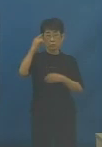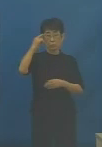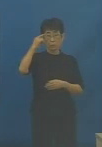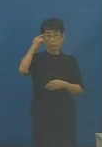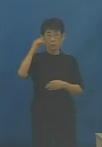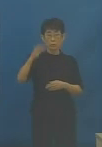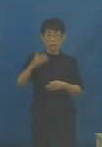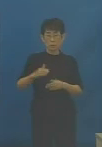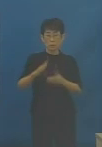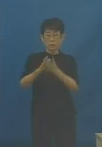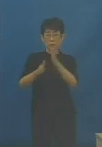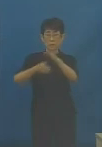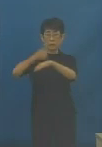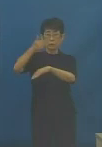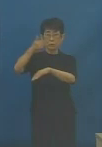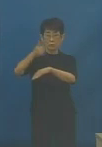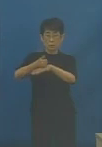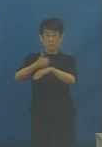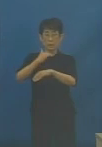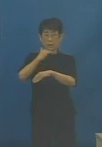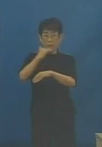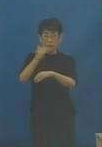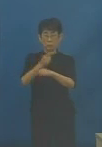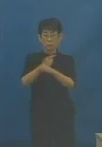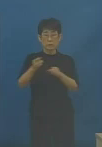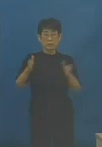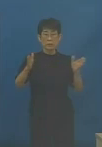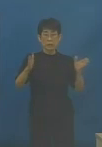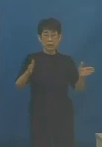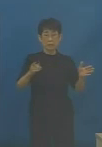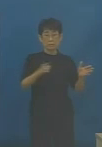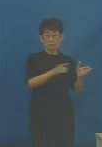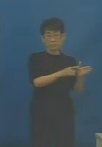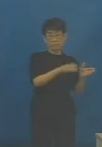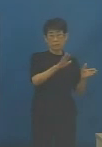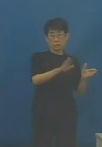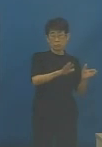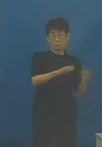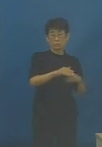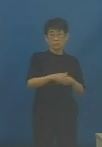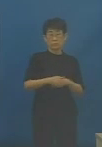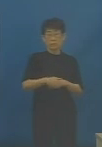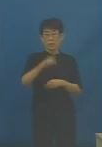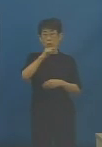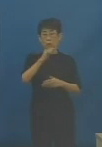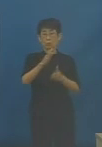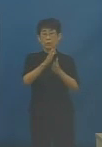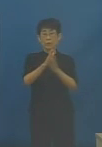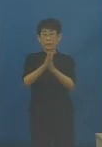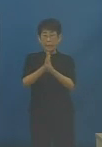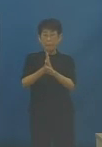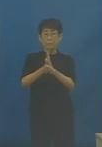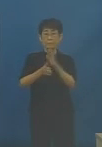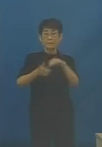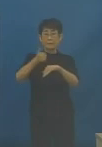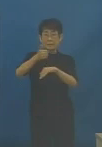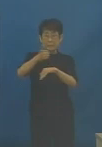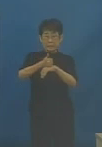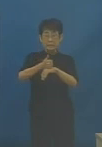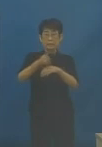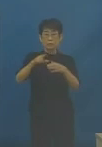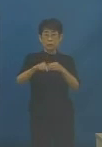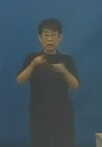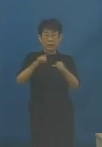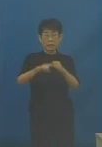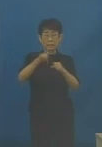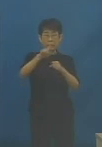知事会長としての任期残り1年残されているところでですね、鳥取県知事としての任期は来年の